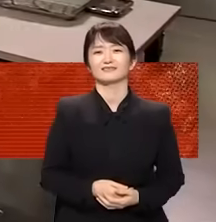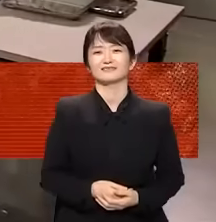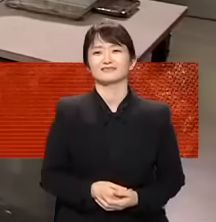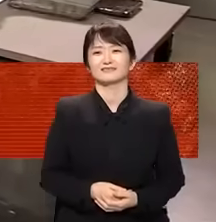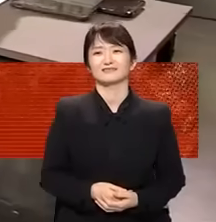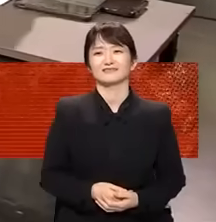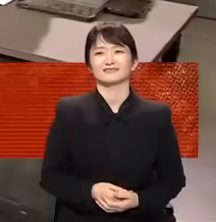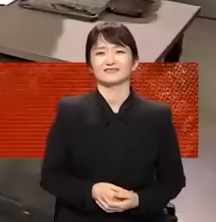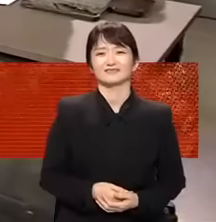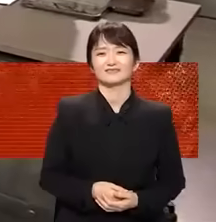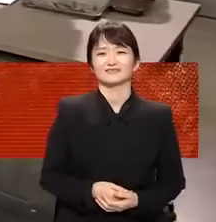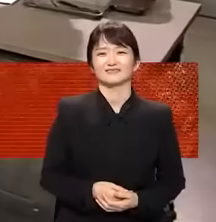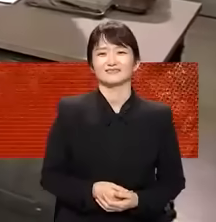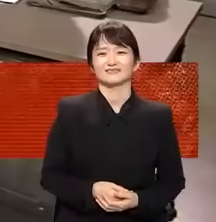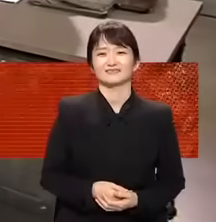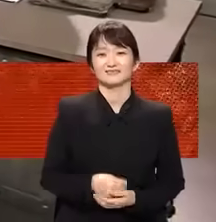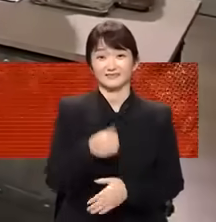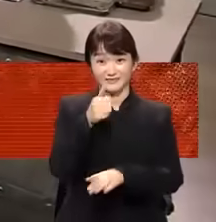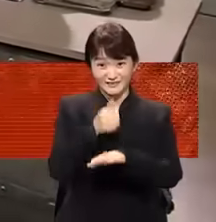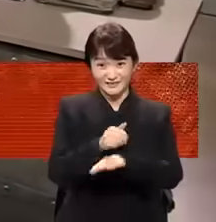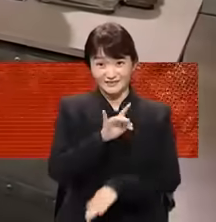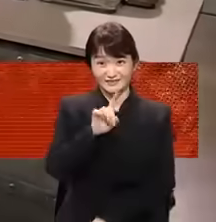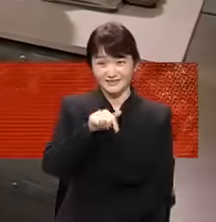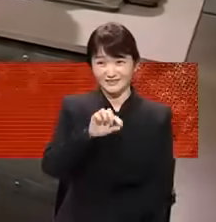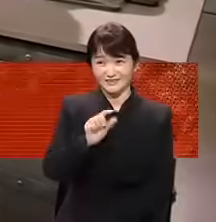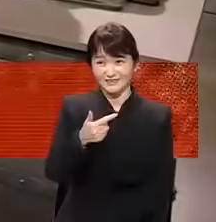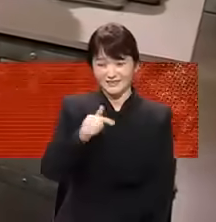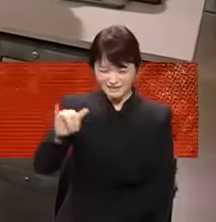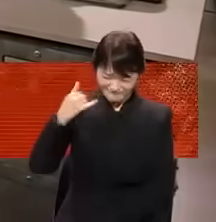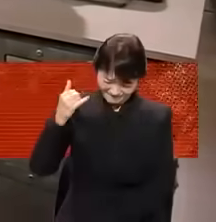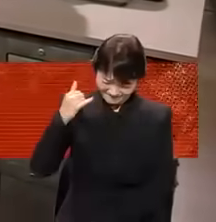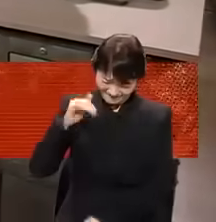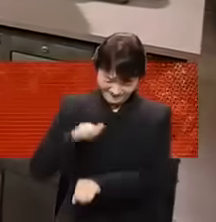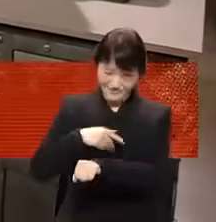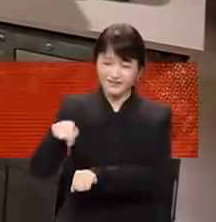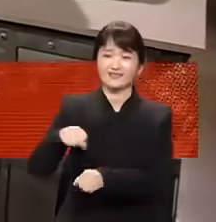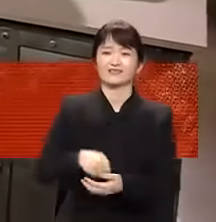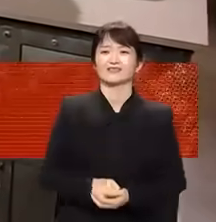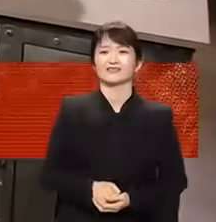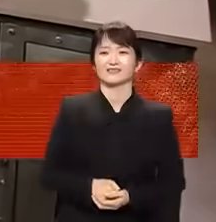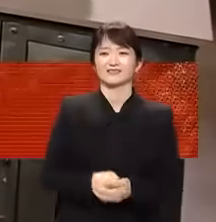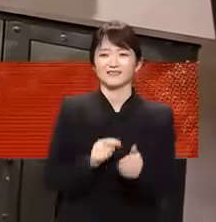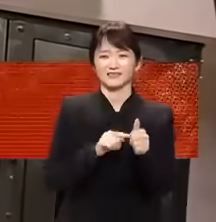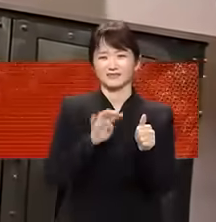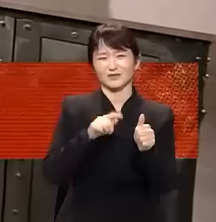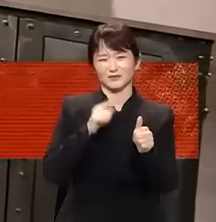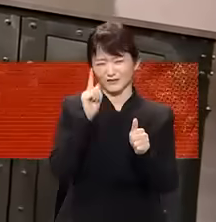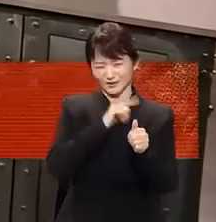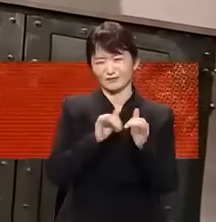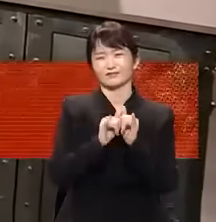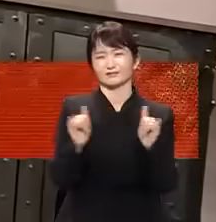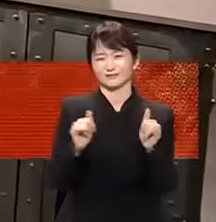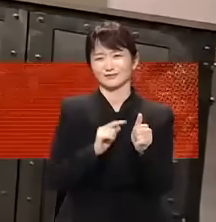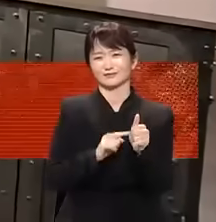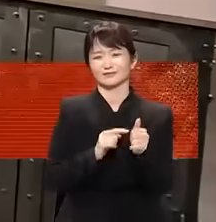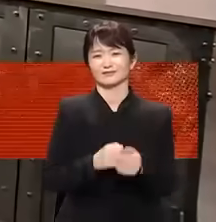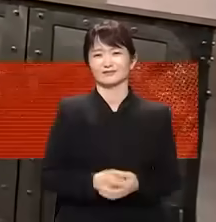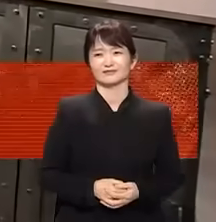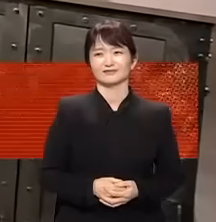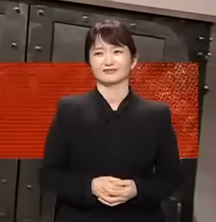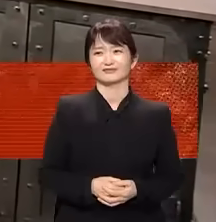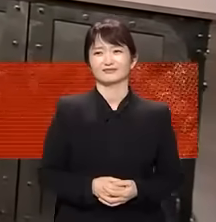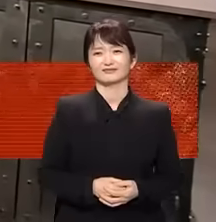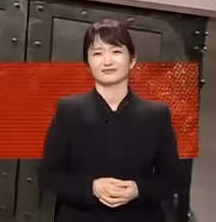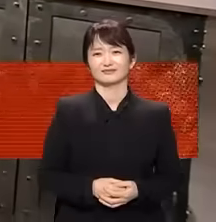좋습니다 아 그러니까 결론은 백성 문이 나쁜 백성이 자꾸 전화에서 문제래 백성문이가 나쁜 놈이라는 거예요 그니까 맞아요 이거는 디